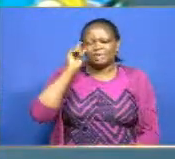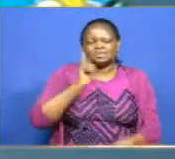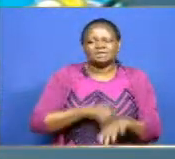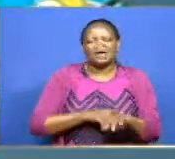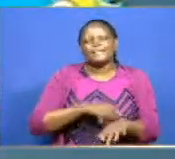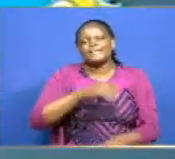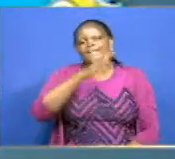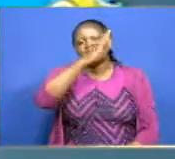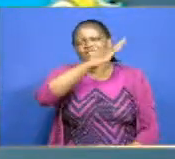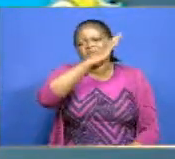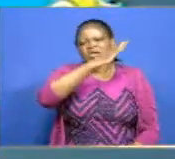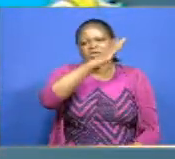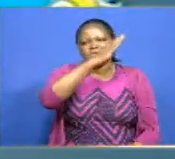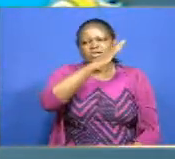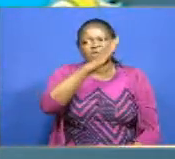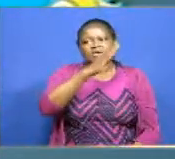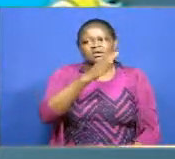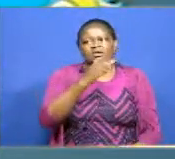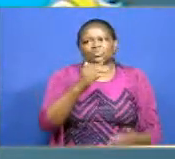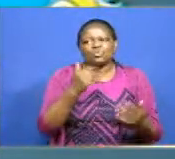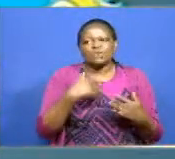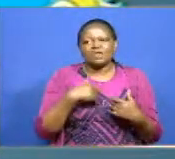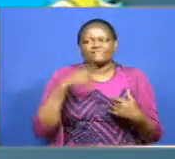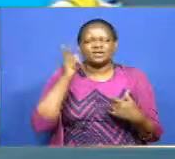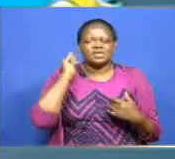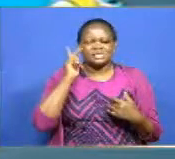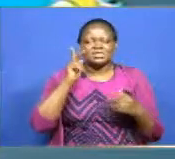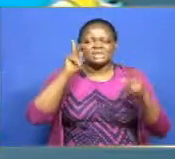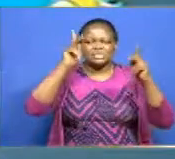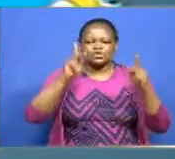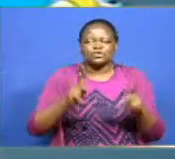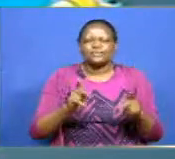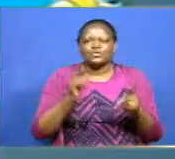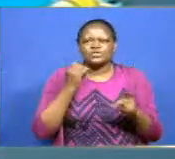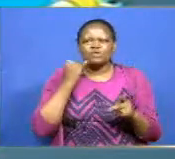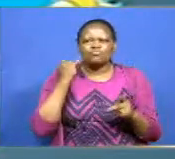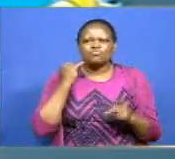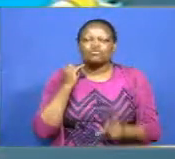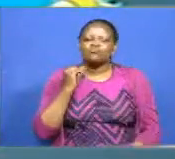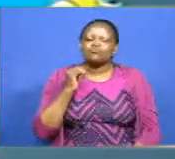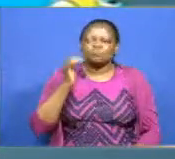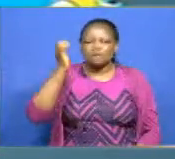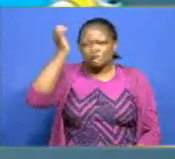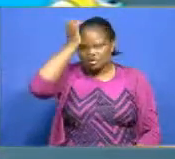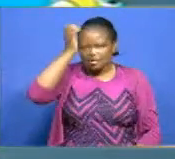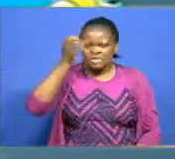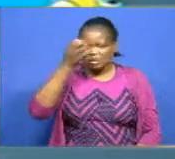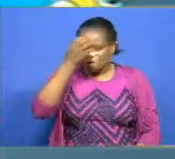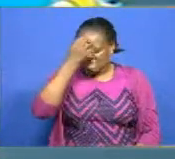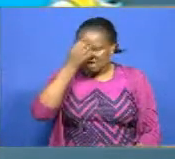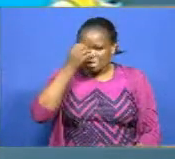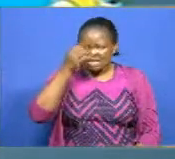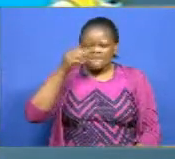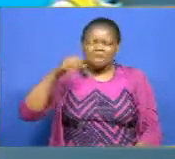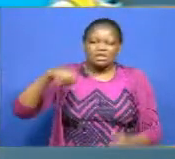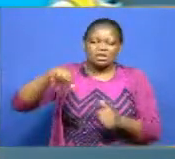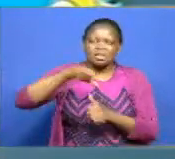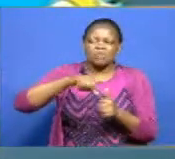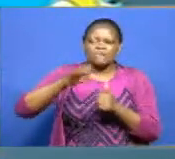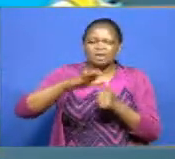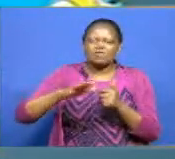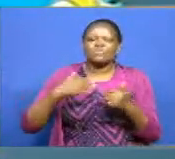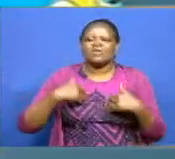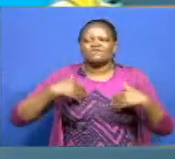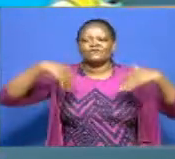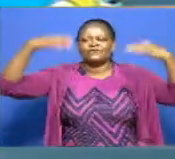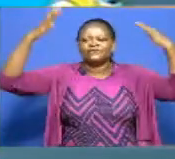majira ya alasiri ni kwamba maeneo ya Kisii, Kisumu, Nakuru, Eldoret, Kitale na viunga vyake kunatarajiwa kuna rasharasha za mvua na ngurumo za